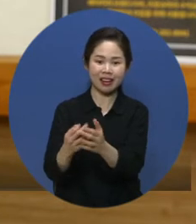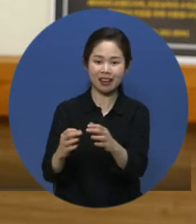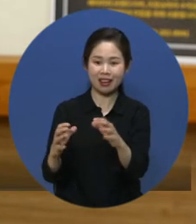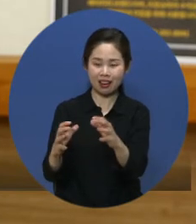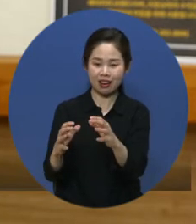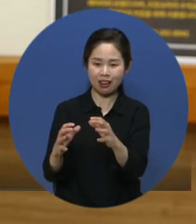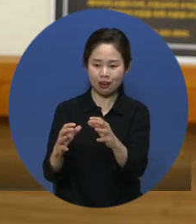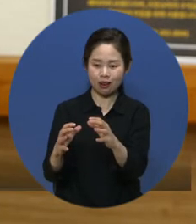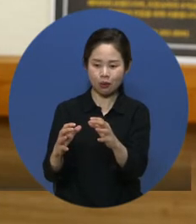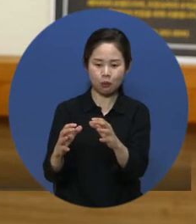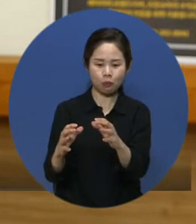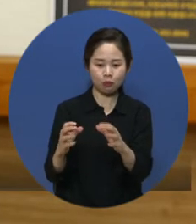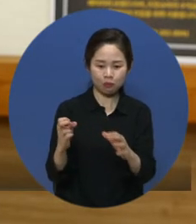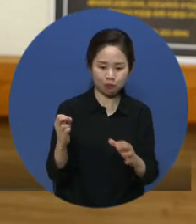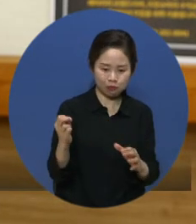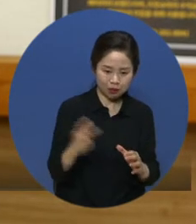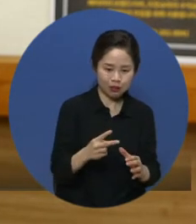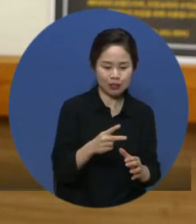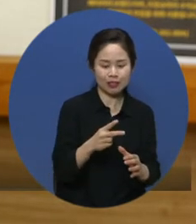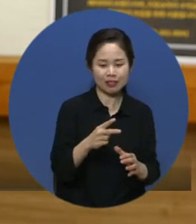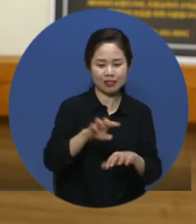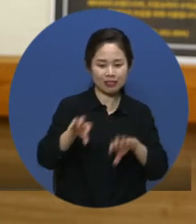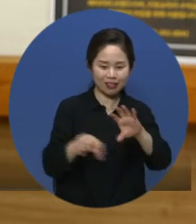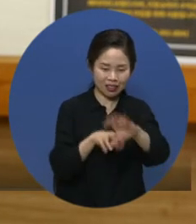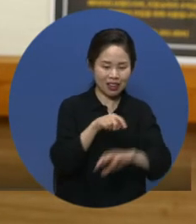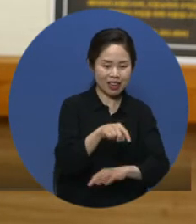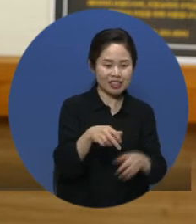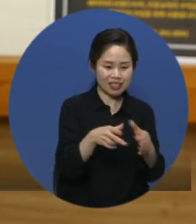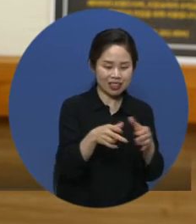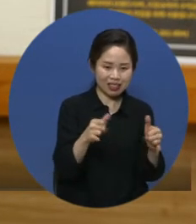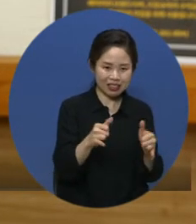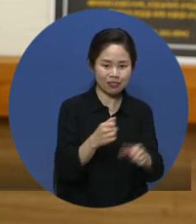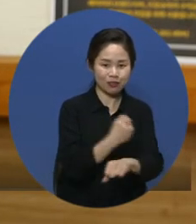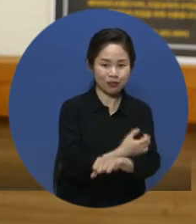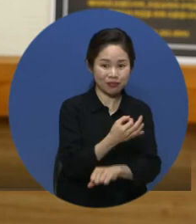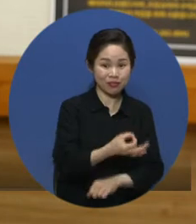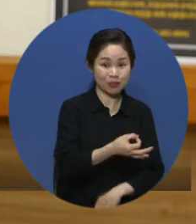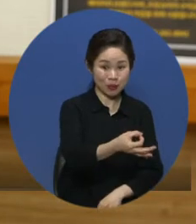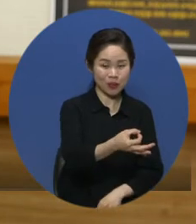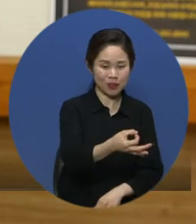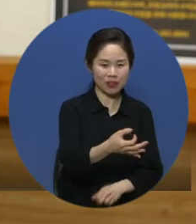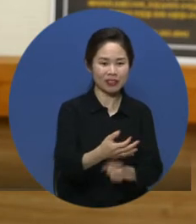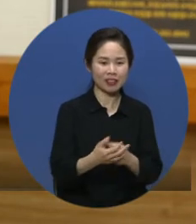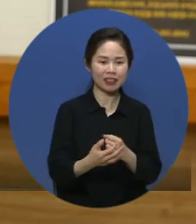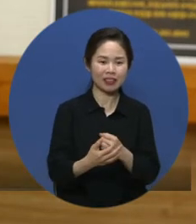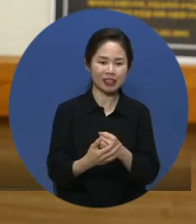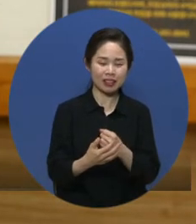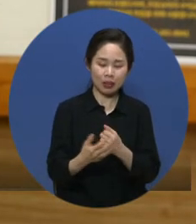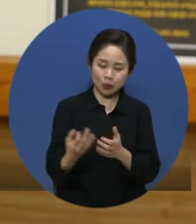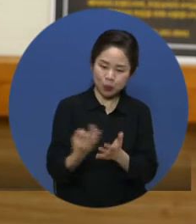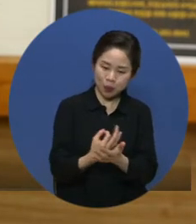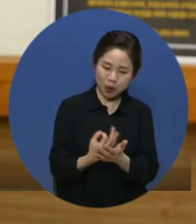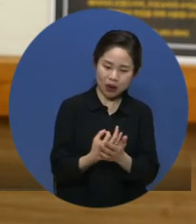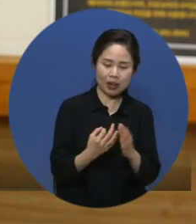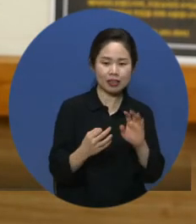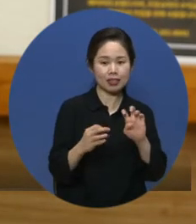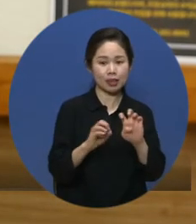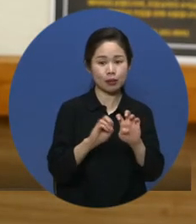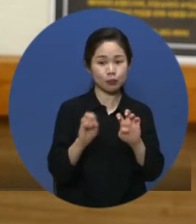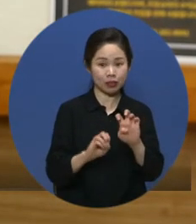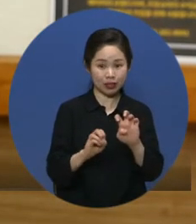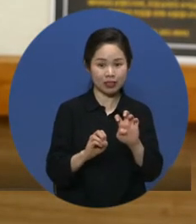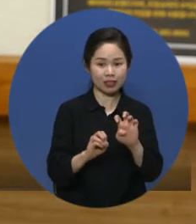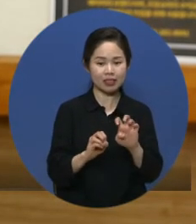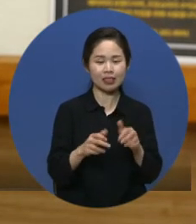장애인들의 급여로 지급이 되기 때문에 저희 매출의 한 40% 정도는 장애인 근로자의 인건비로